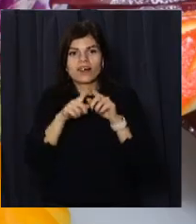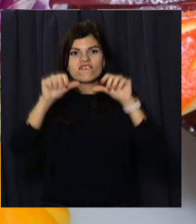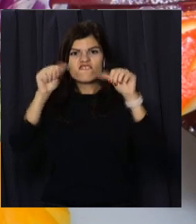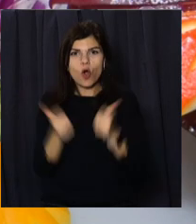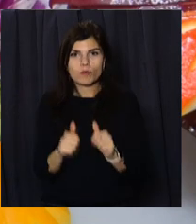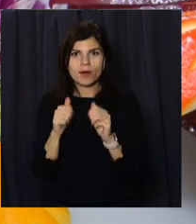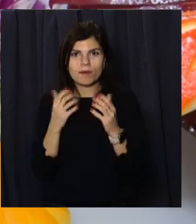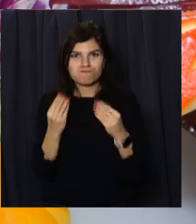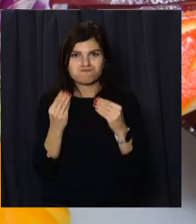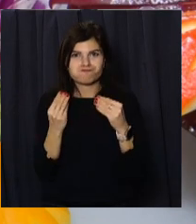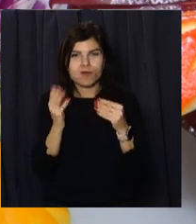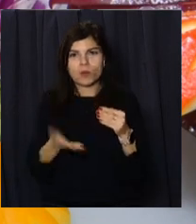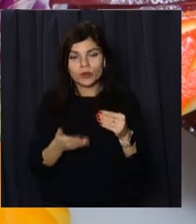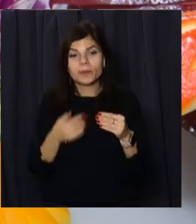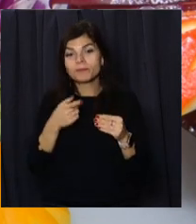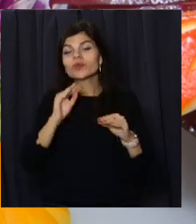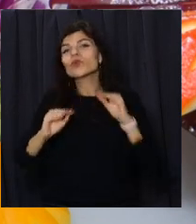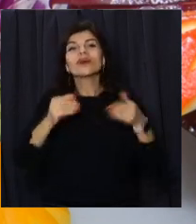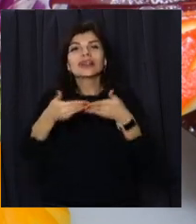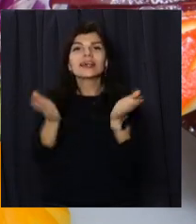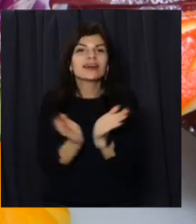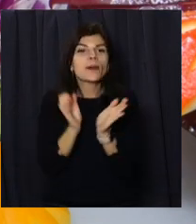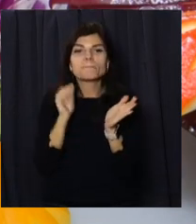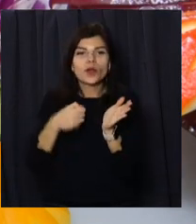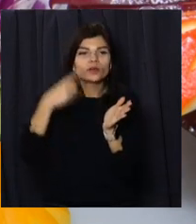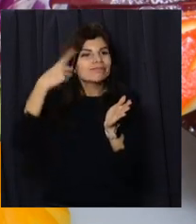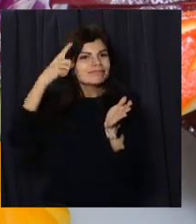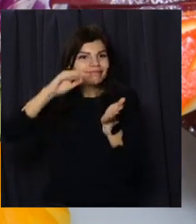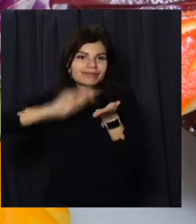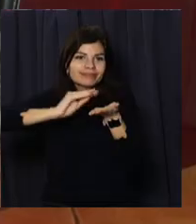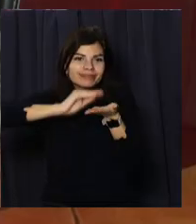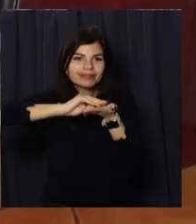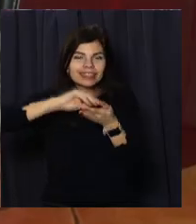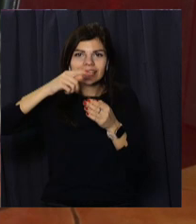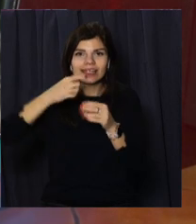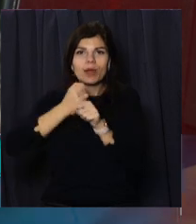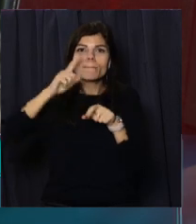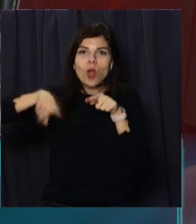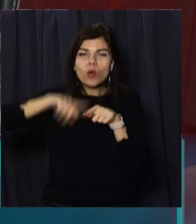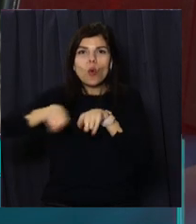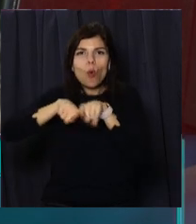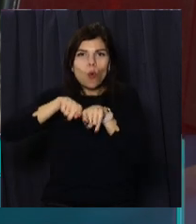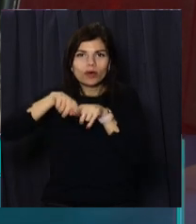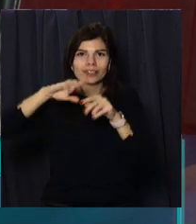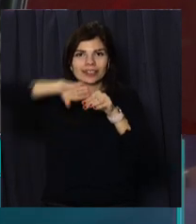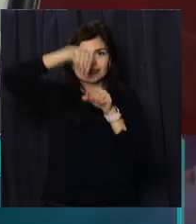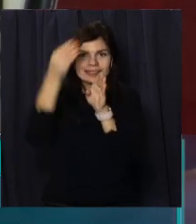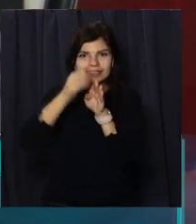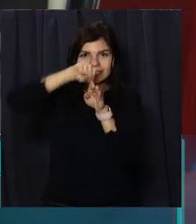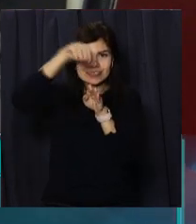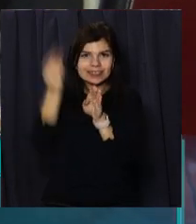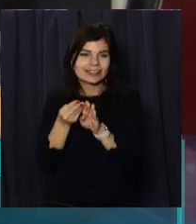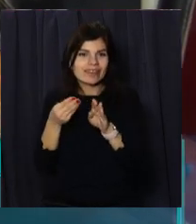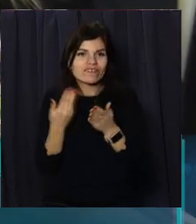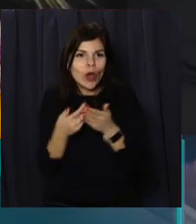цього слайсами нарізаємо моркву та огірок і викладаємо ось у такий спосіб. Ось так приблизно за півгодини звичайні овочі